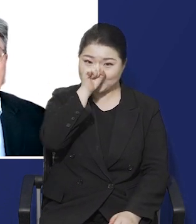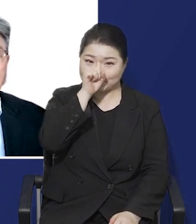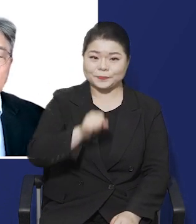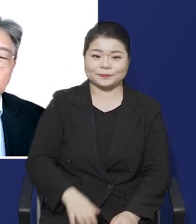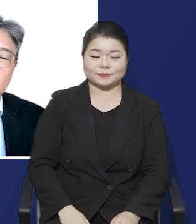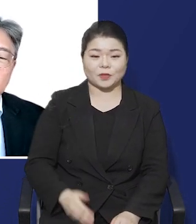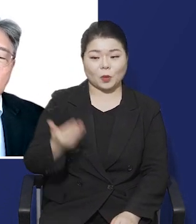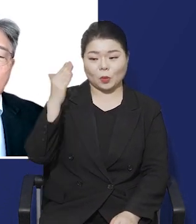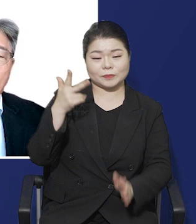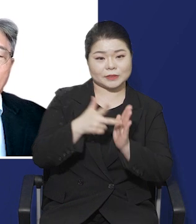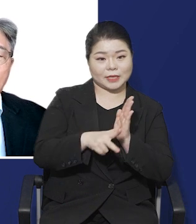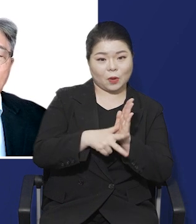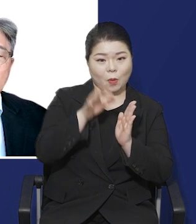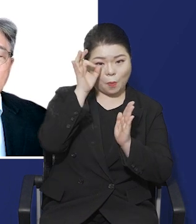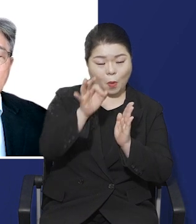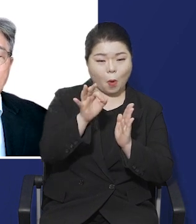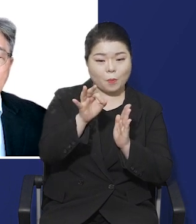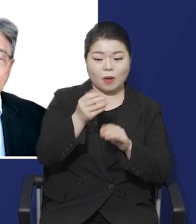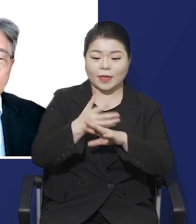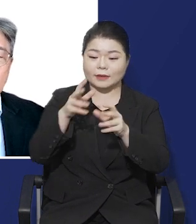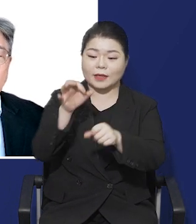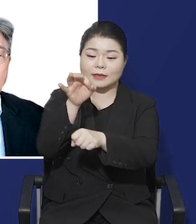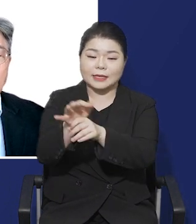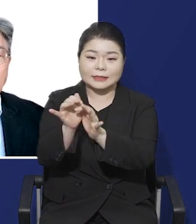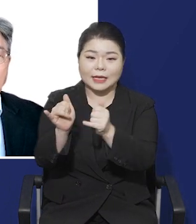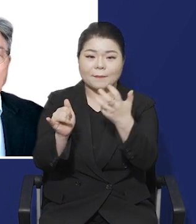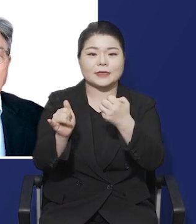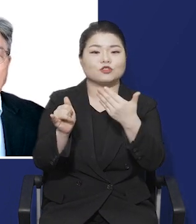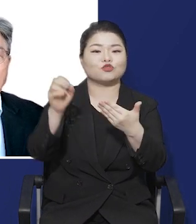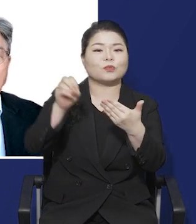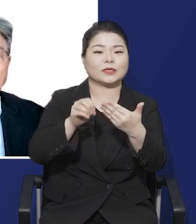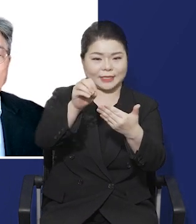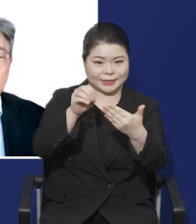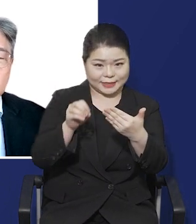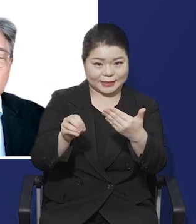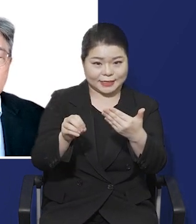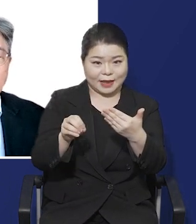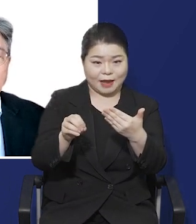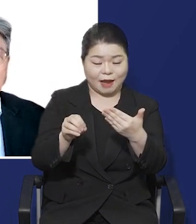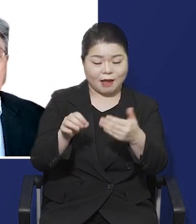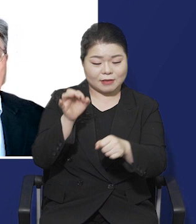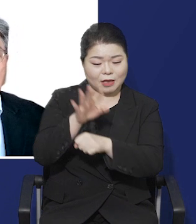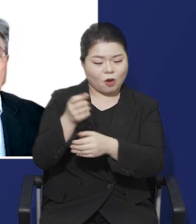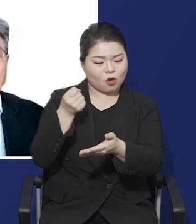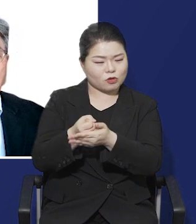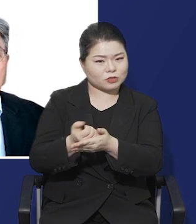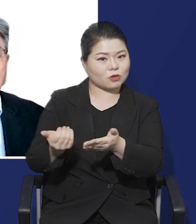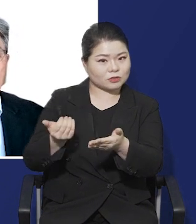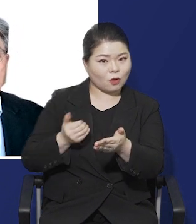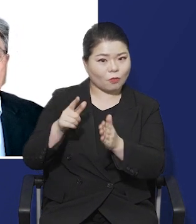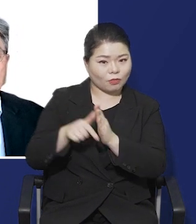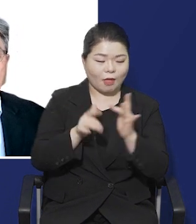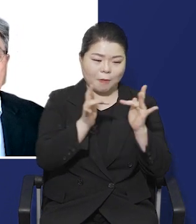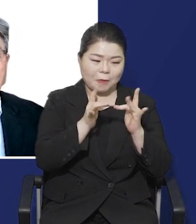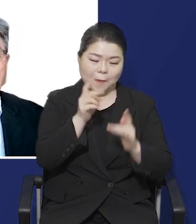최근 자료에 따르면 해외 구매자의 약 89%가 구매 결정을 내리기 전에